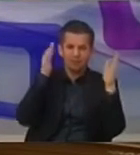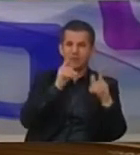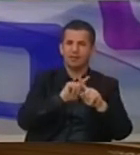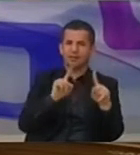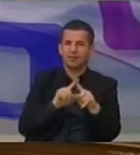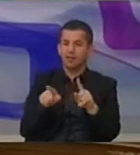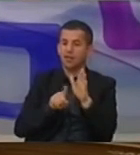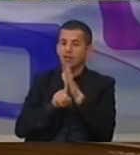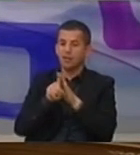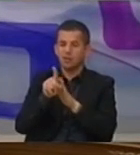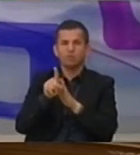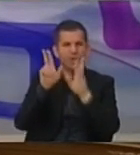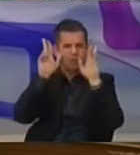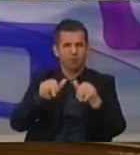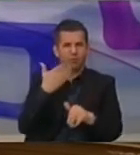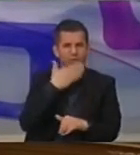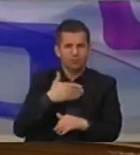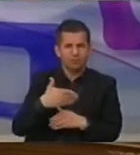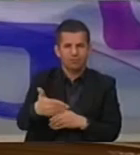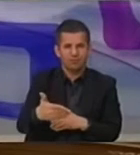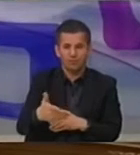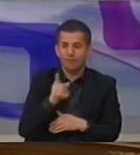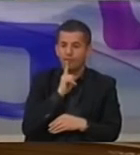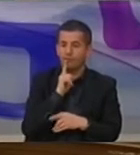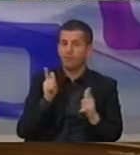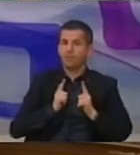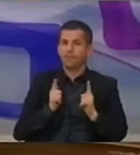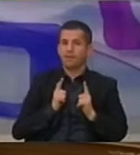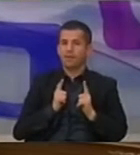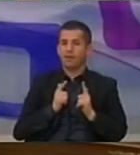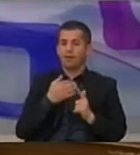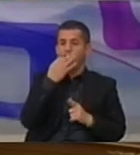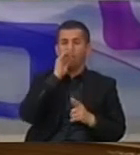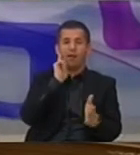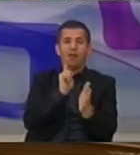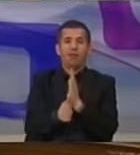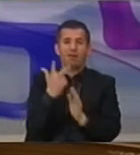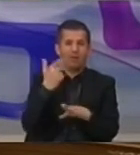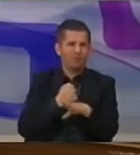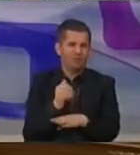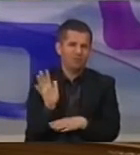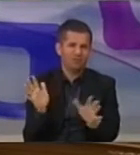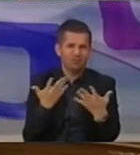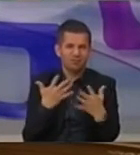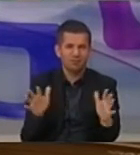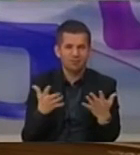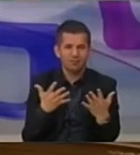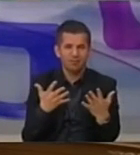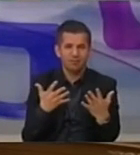rezultatet do të vinë pashmangshëm. Kushdo që pret që do të ndodhin mrekullina mrena 3 muajve,